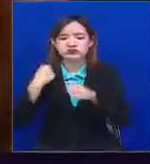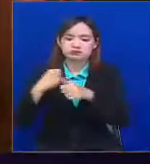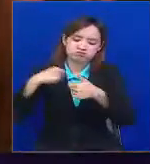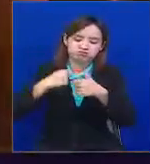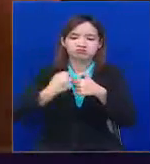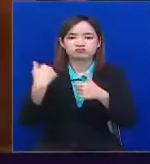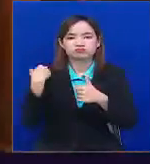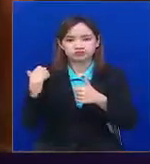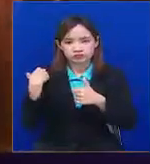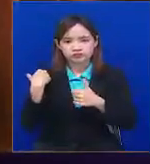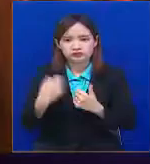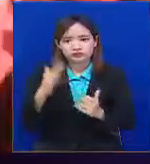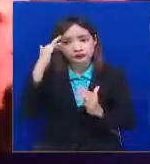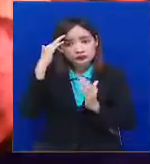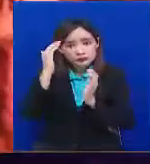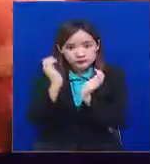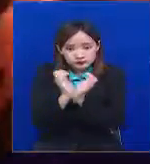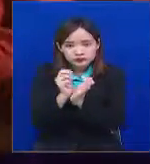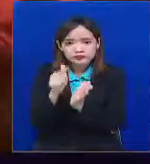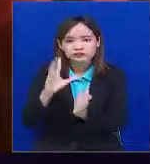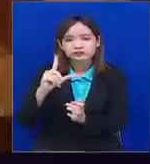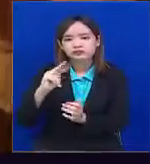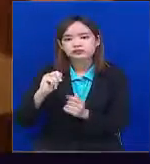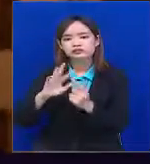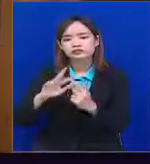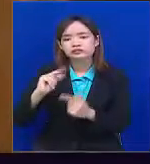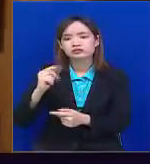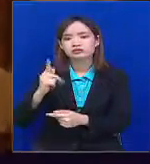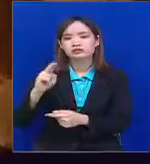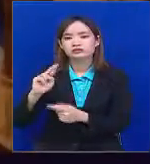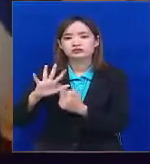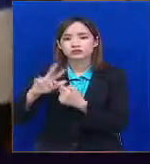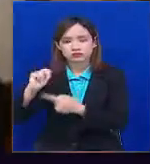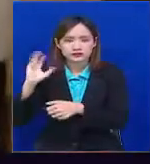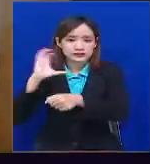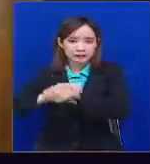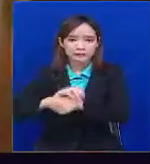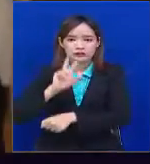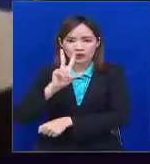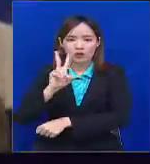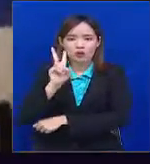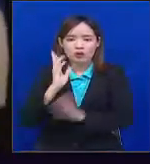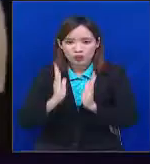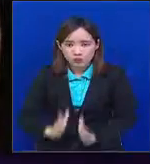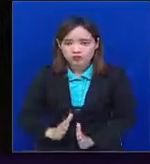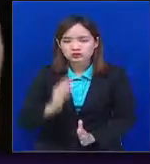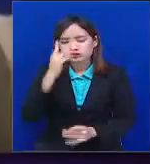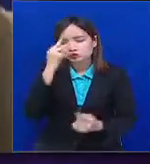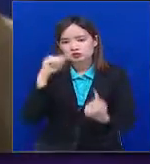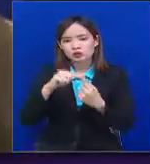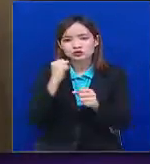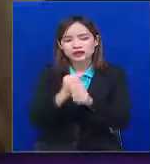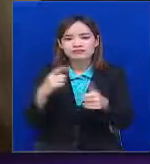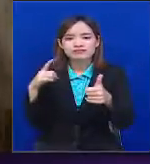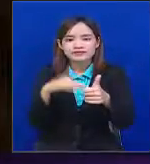หลังจากเกิดเหตุตำรวจสถานีตำรวจนครบาลชนะสงครามได้จับคุมกสถานบันเทิงทั้ง 2คนไปดำเนินคดีในเขหาทำร้ายร่างกายครับ